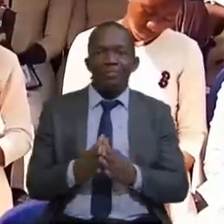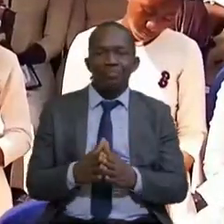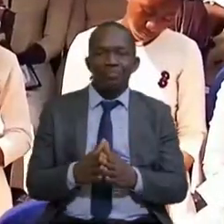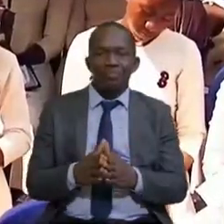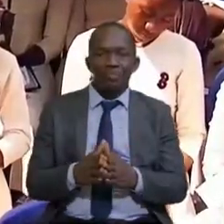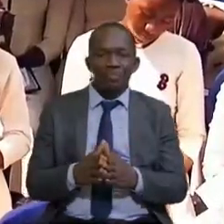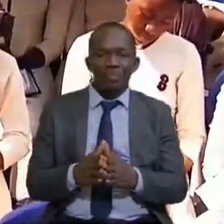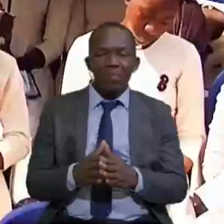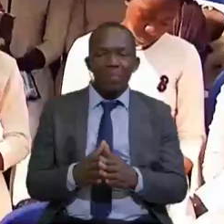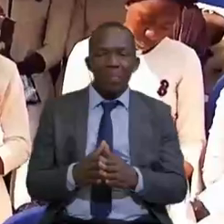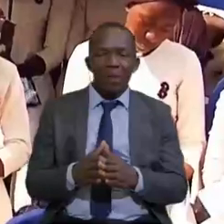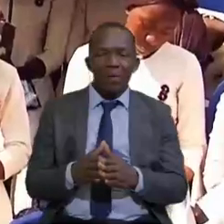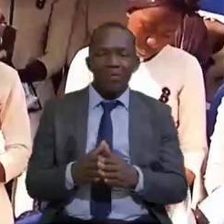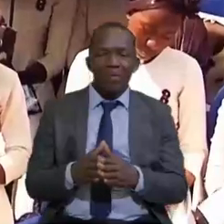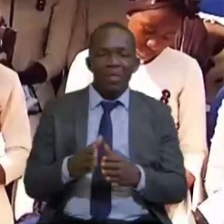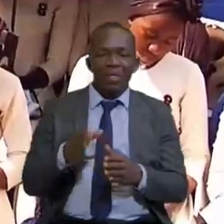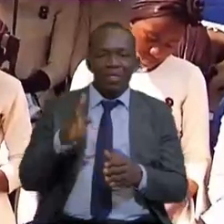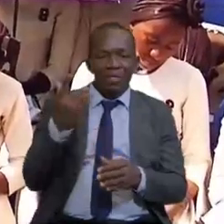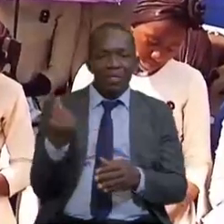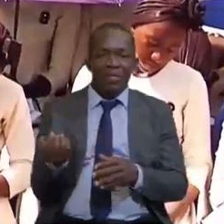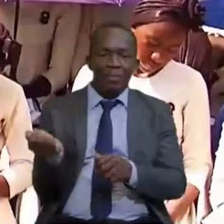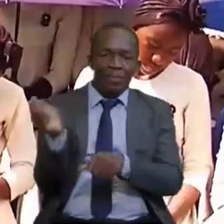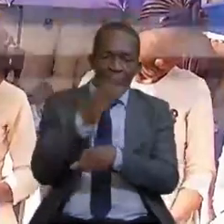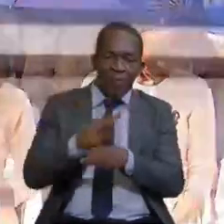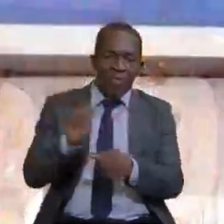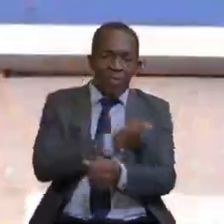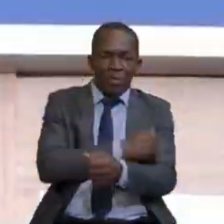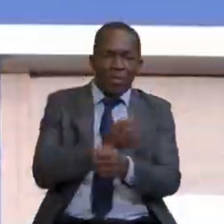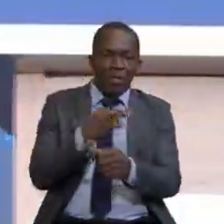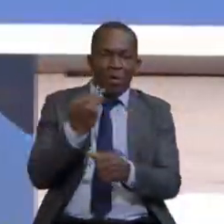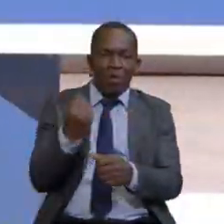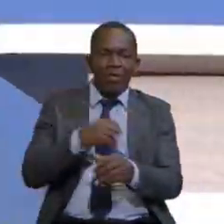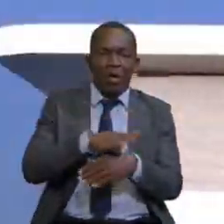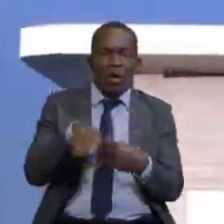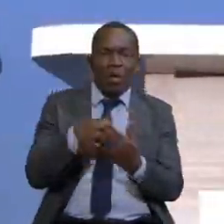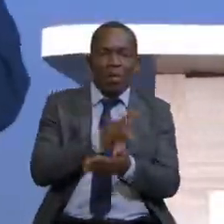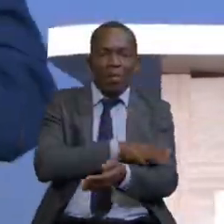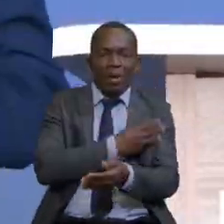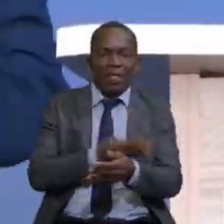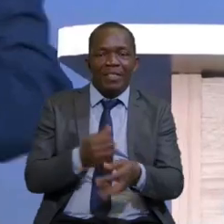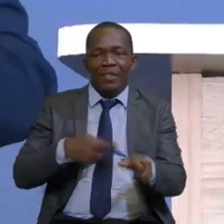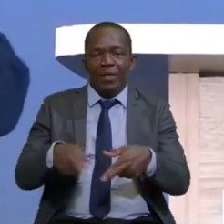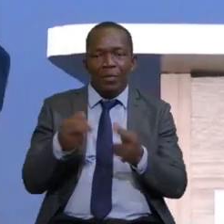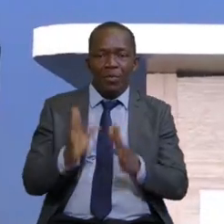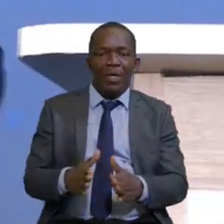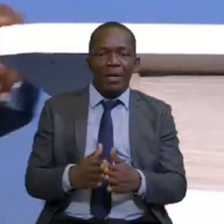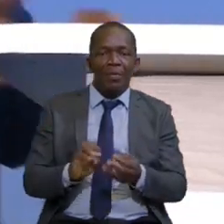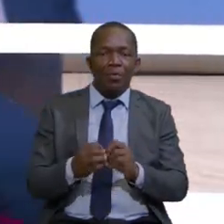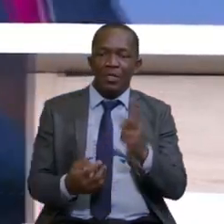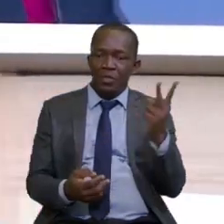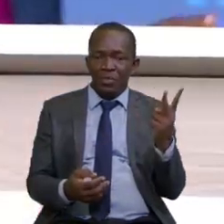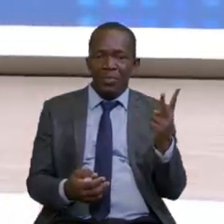puissance. Il a l'autorité dominante. Deuxièmement, c'est la capacité